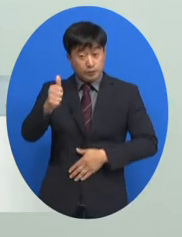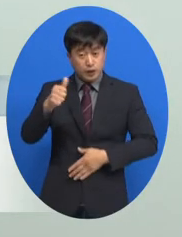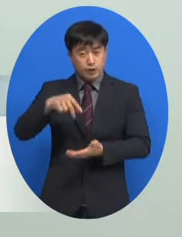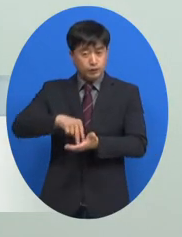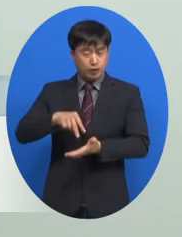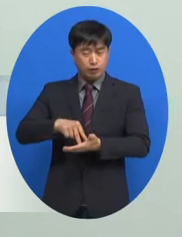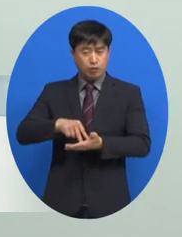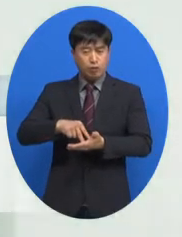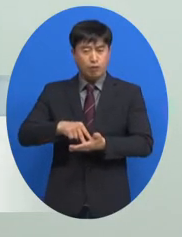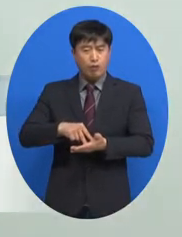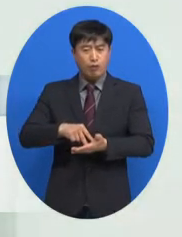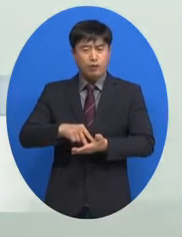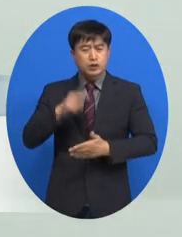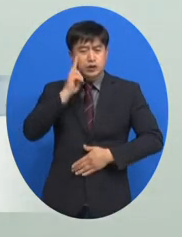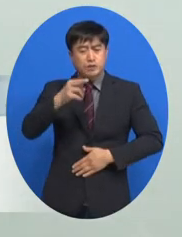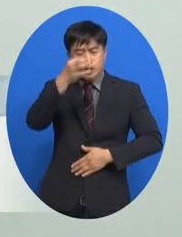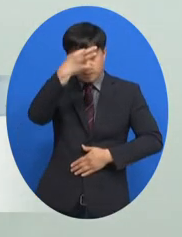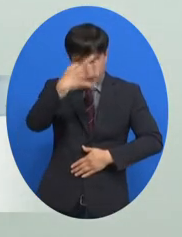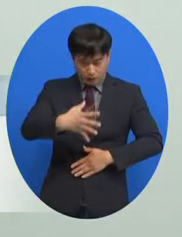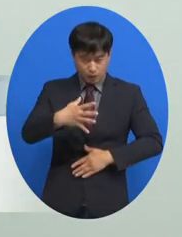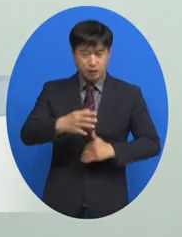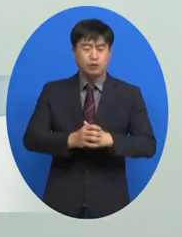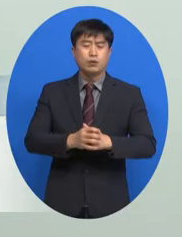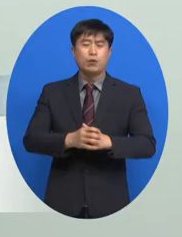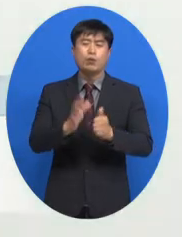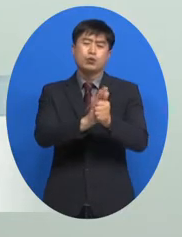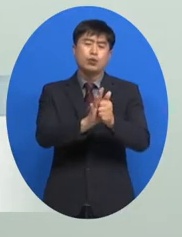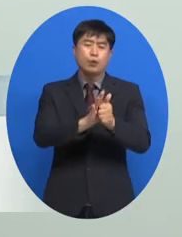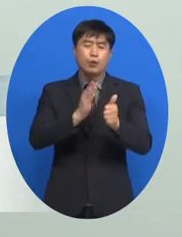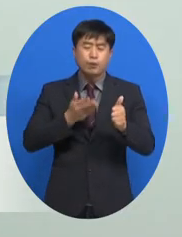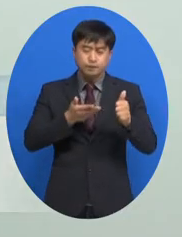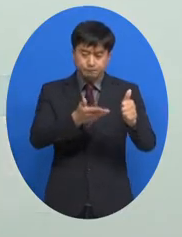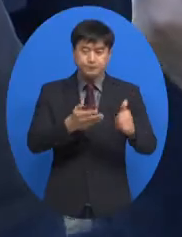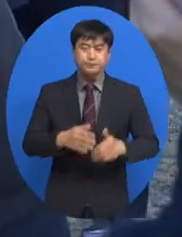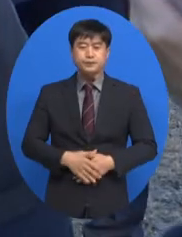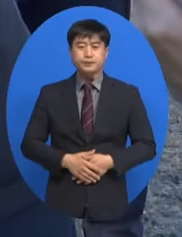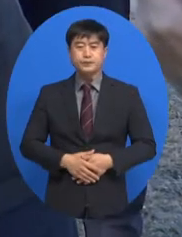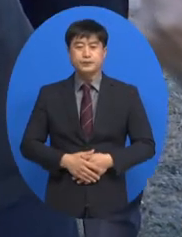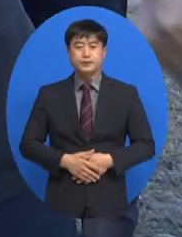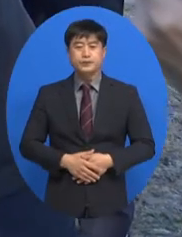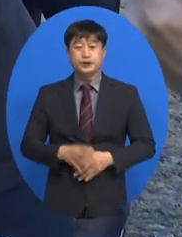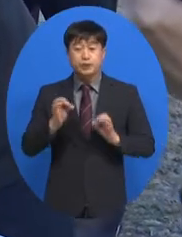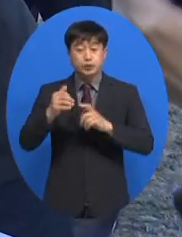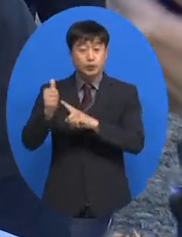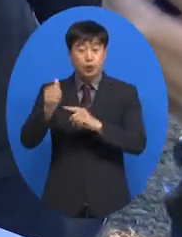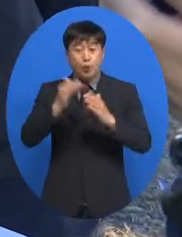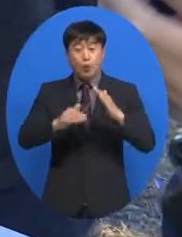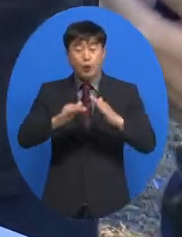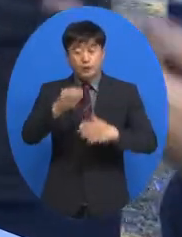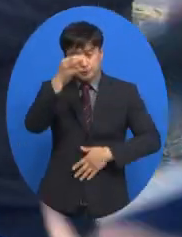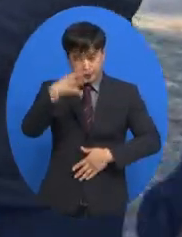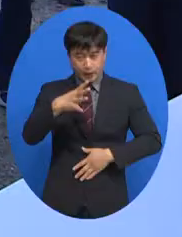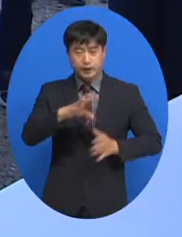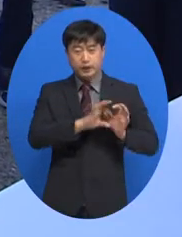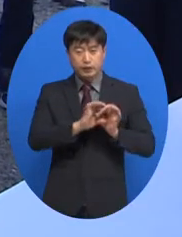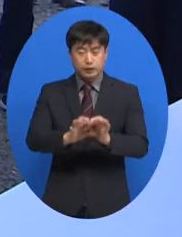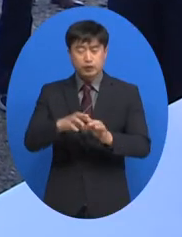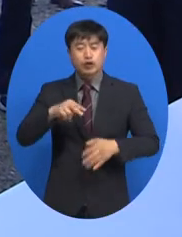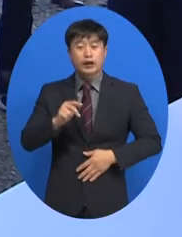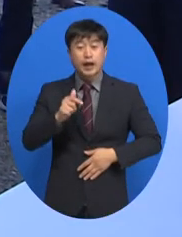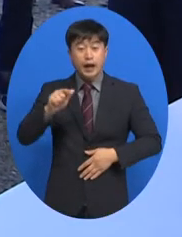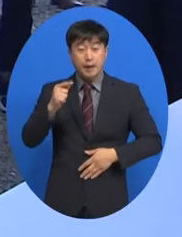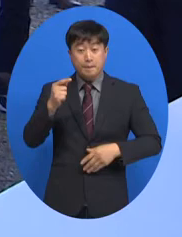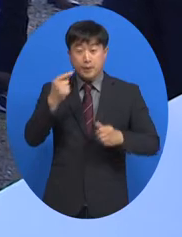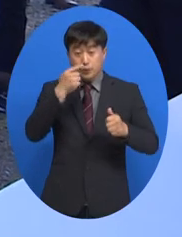경기도지사로서 깊은 사과와 위로의 말씀을 드립니다. 김 지사는 공식 사과에 이어 선감학원